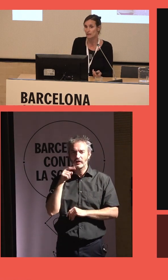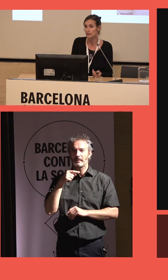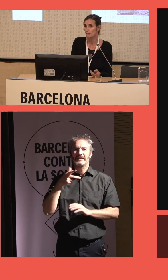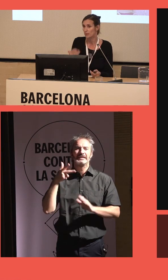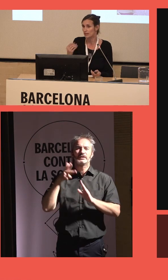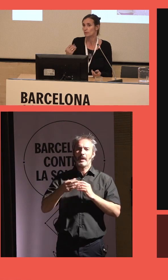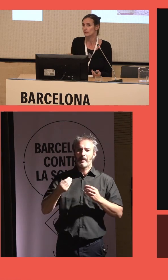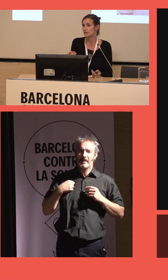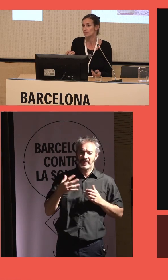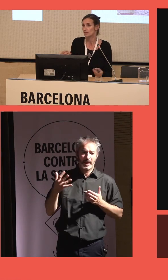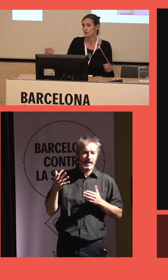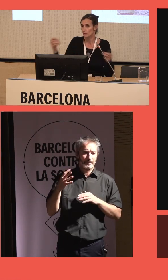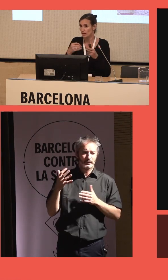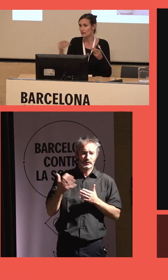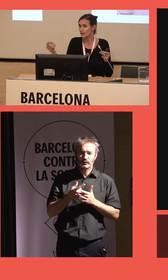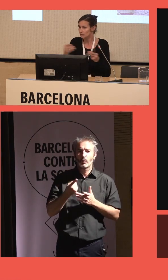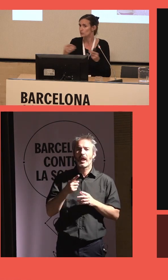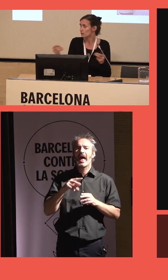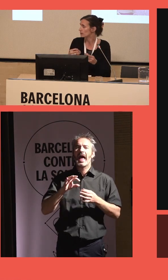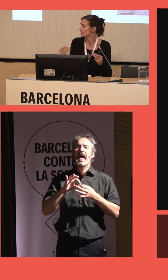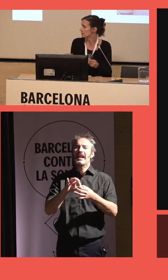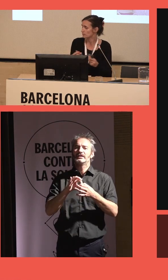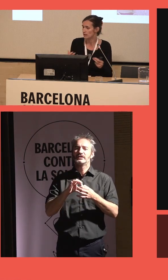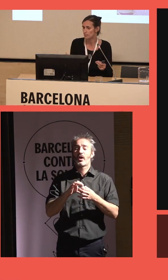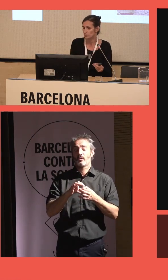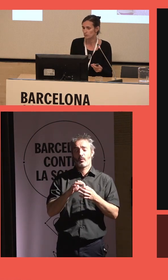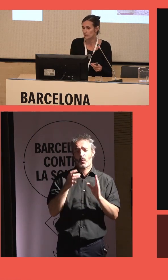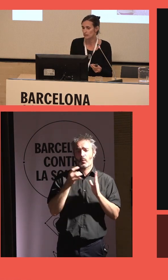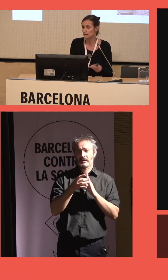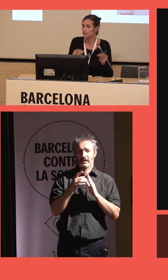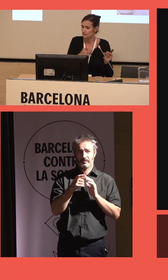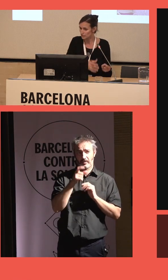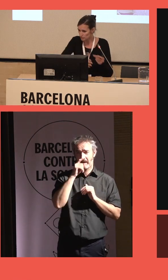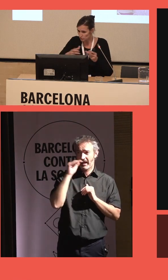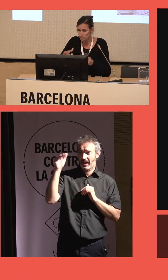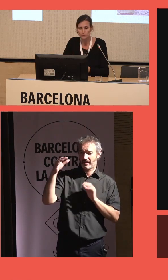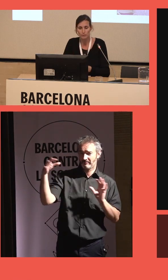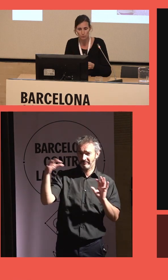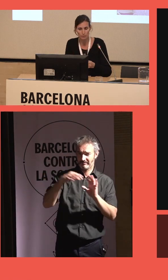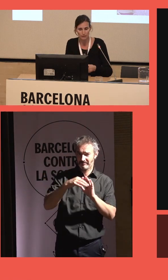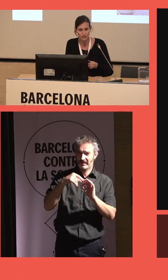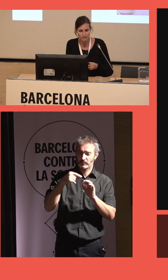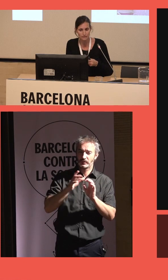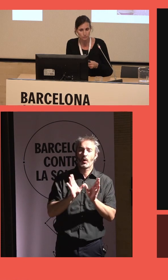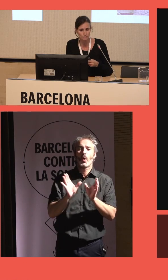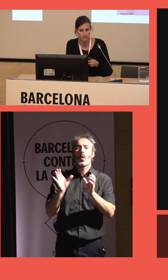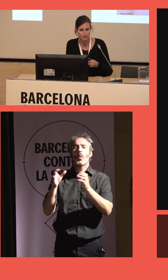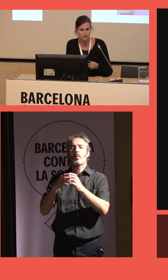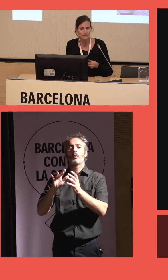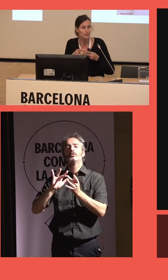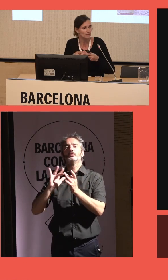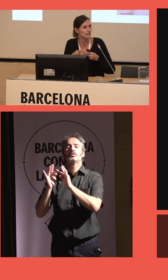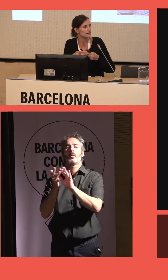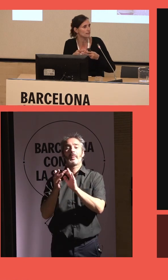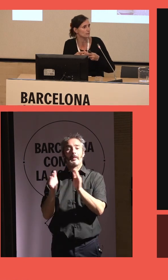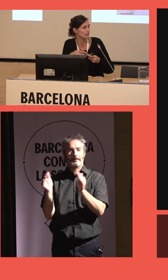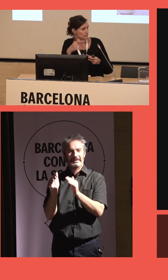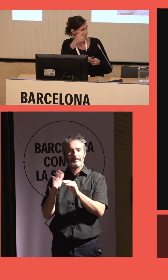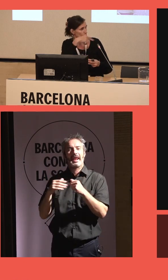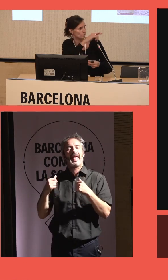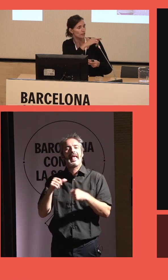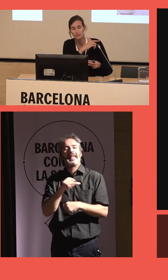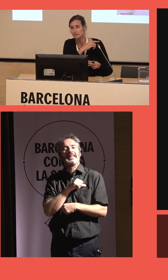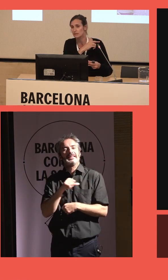història de vida perquè pugui tenir una relació de qualitat amb la persona gran després ho portem al grupal en aquestes trobades petites perquè hi hagi